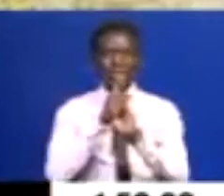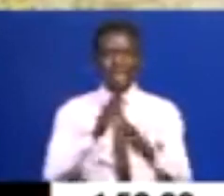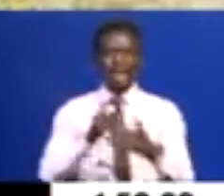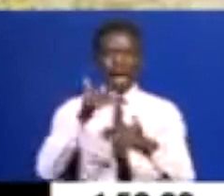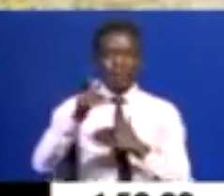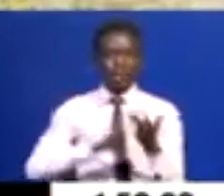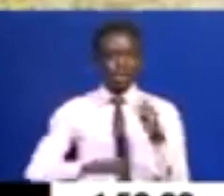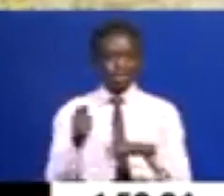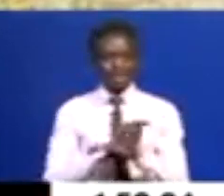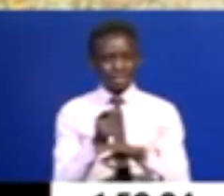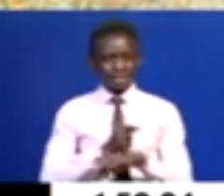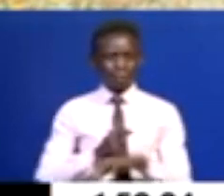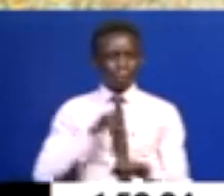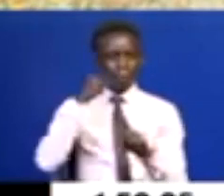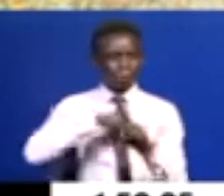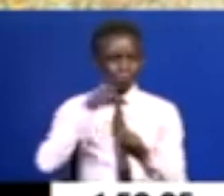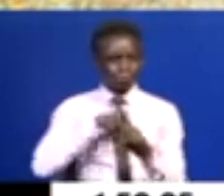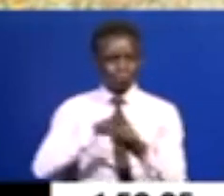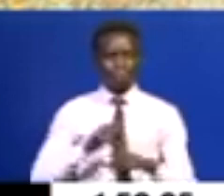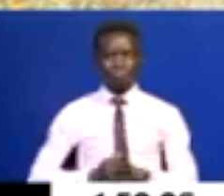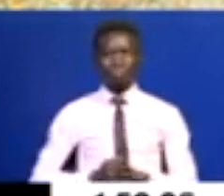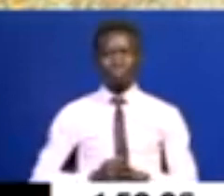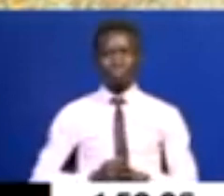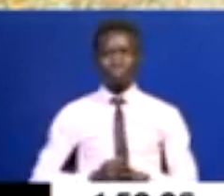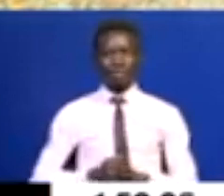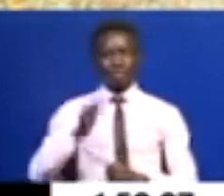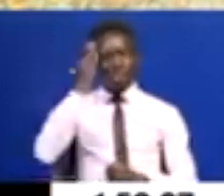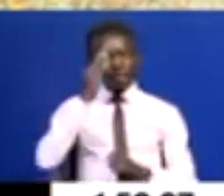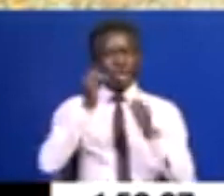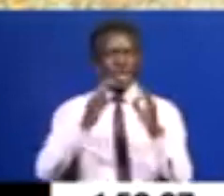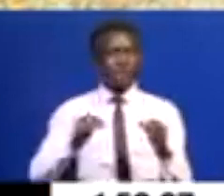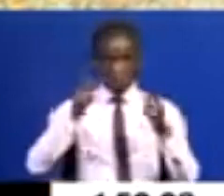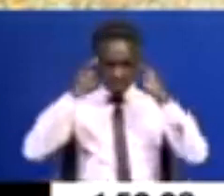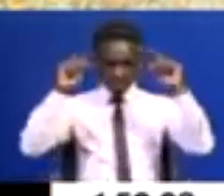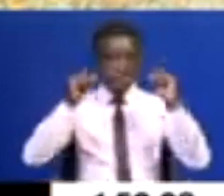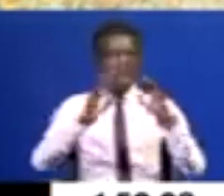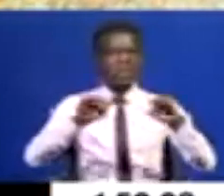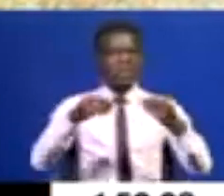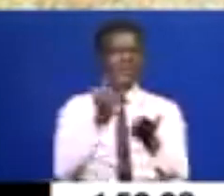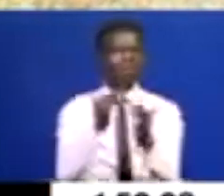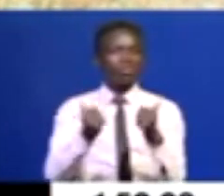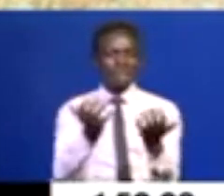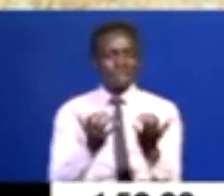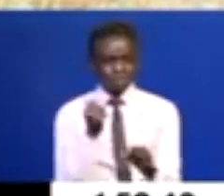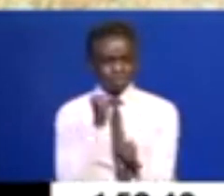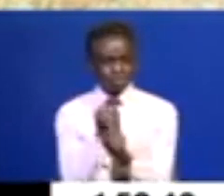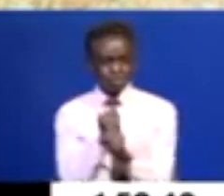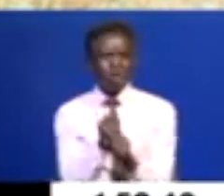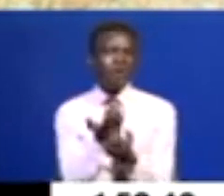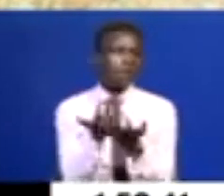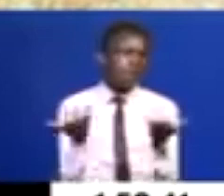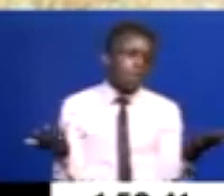unaweza kufaulu tu wakati umepatiwa kitu la kufanya ambacho unafikiria wengine wanastasita. Lakini kwangu mimi